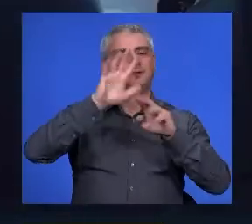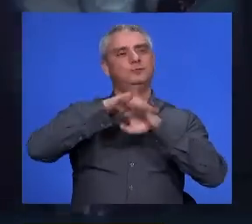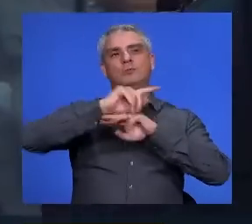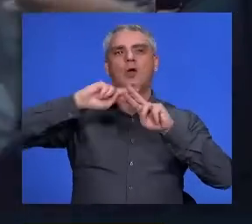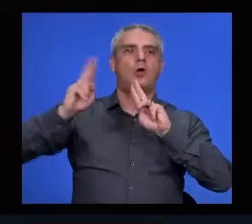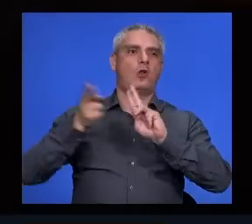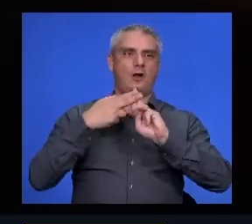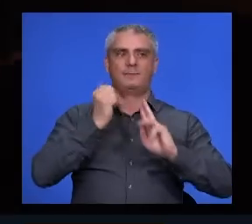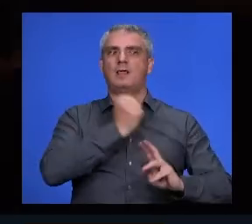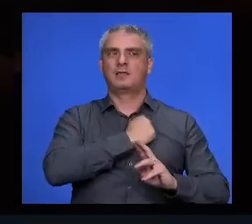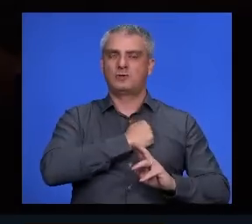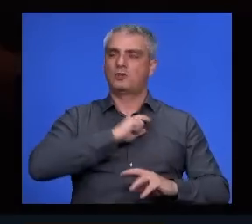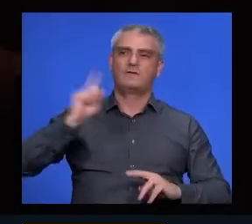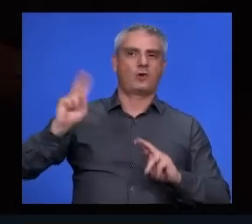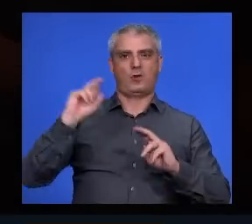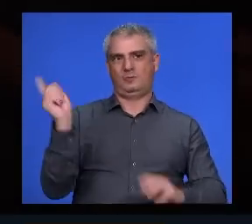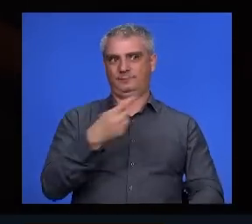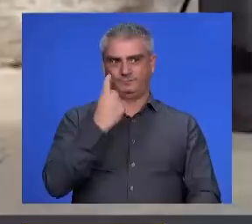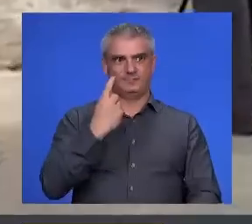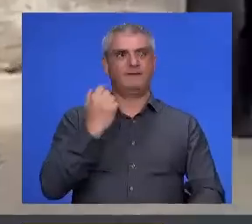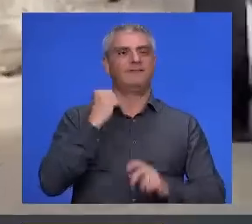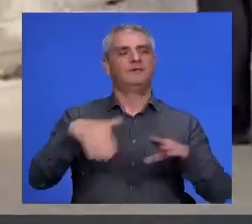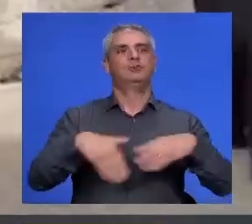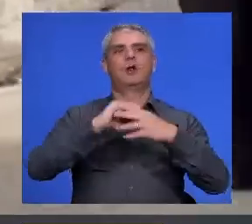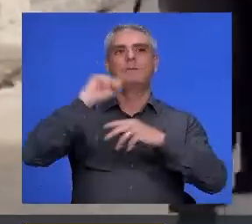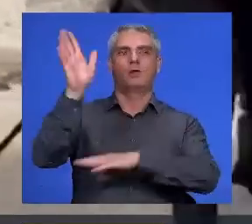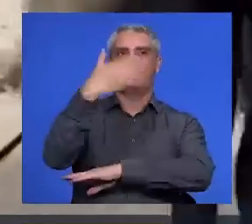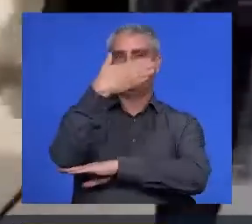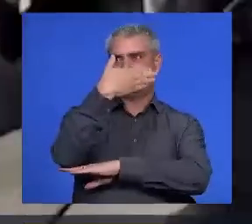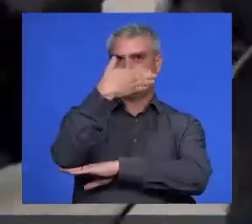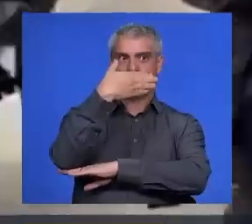بركه كل دياناته وتجعل السلام في كل دول العالم